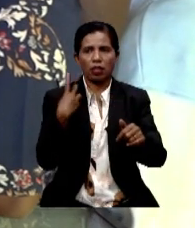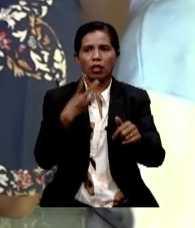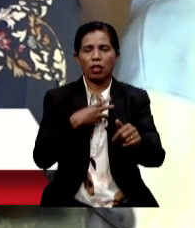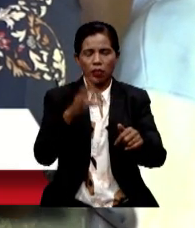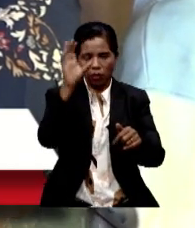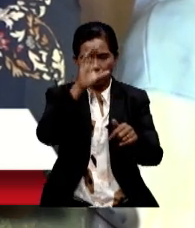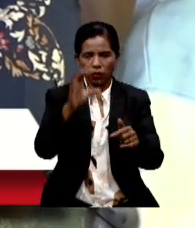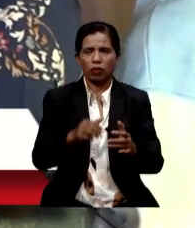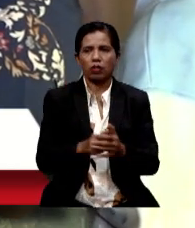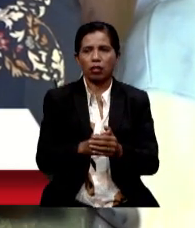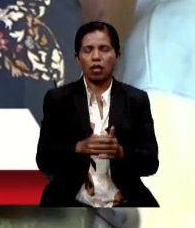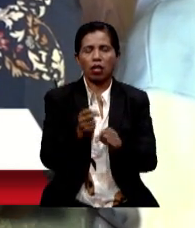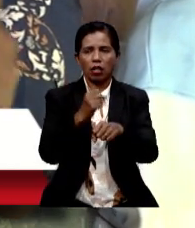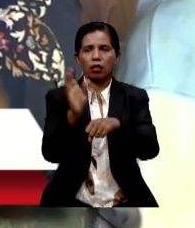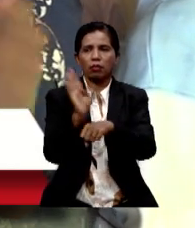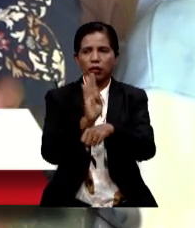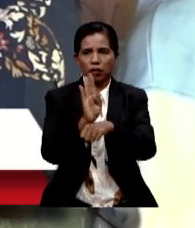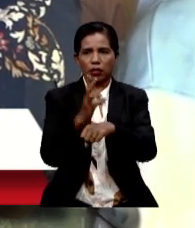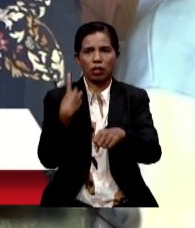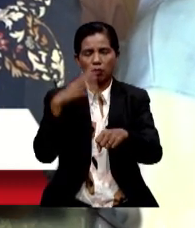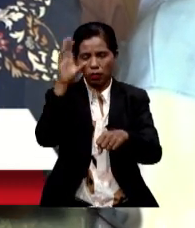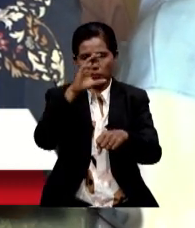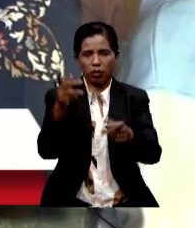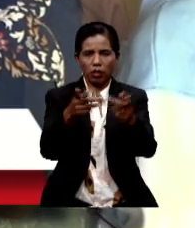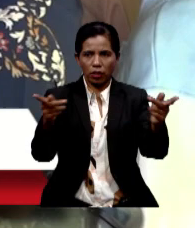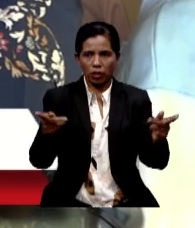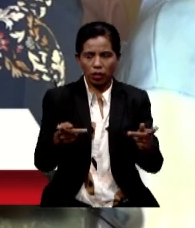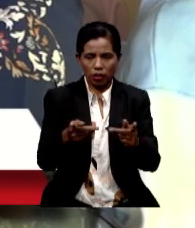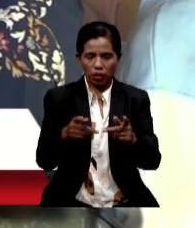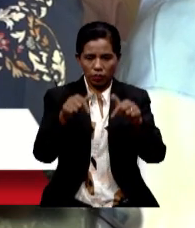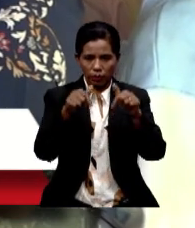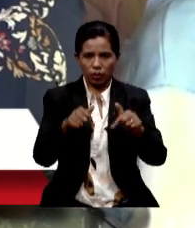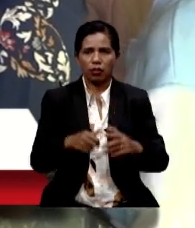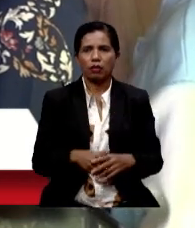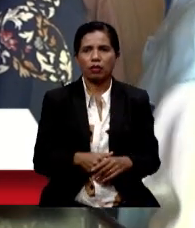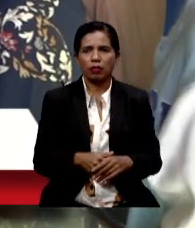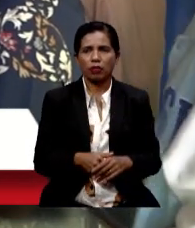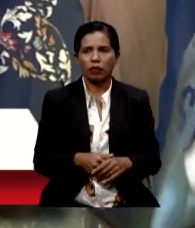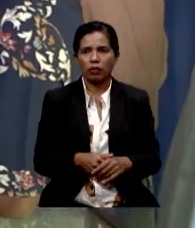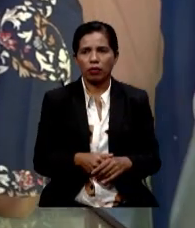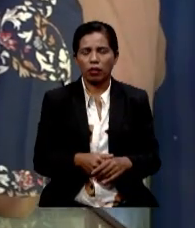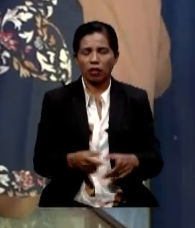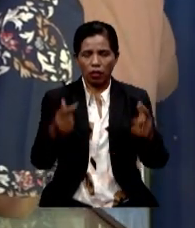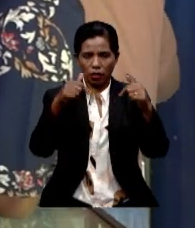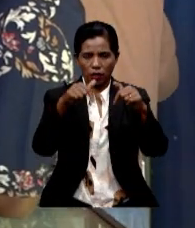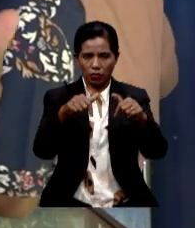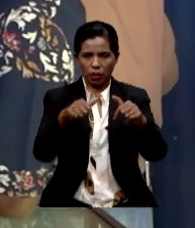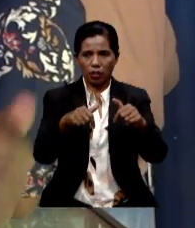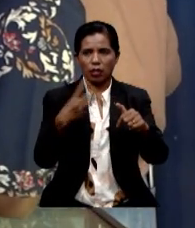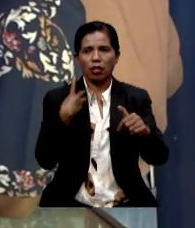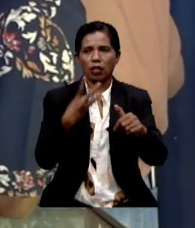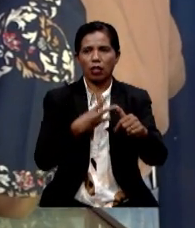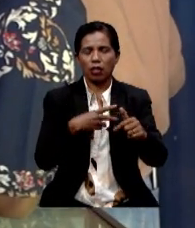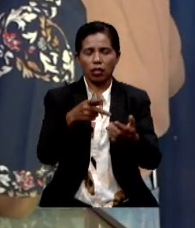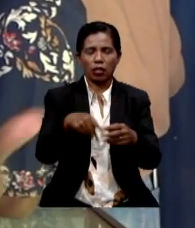tu bisnis. Entah, kami buka Fatin ni nama, kami find my